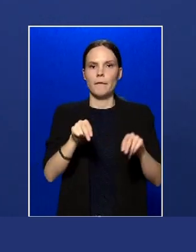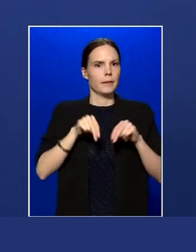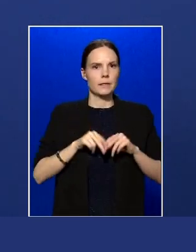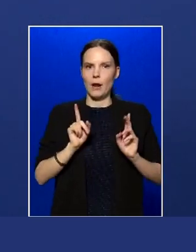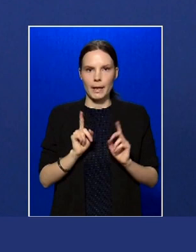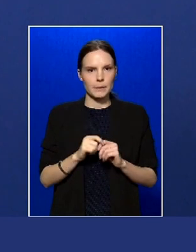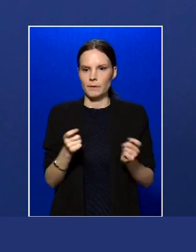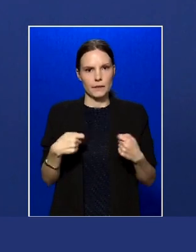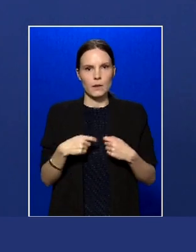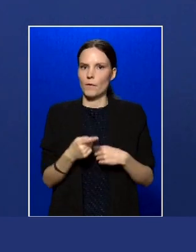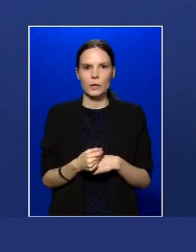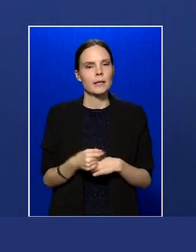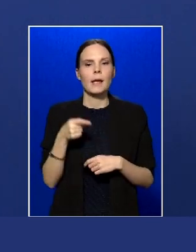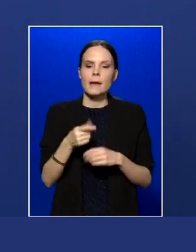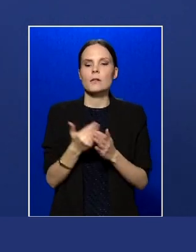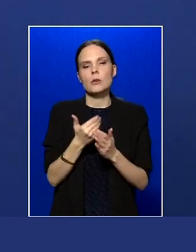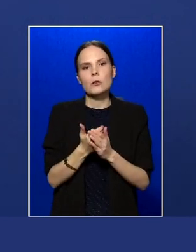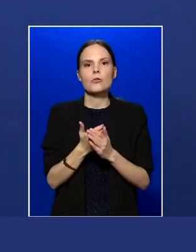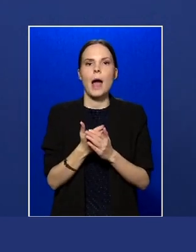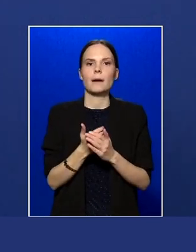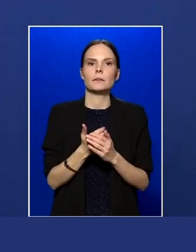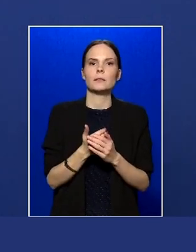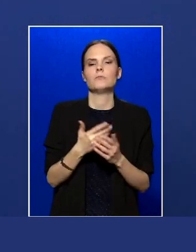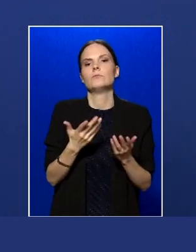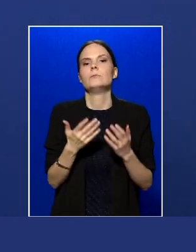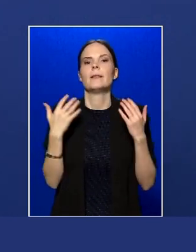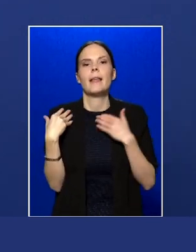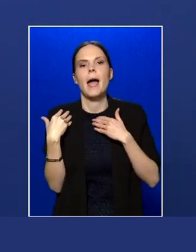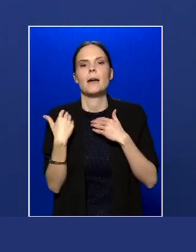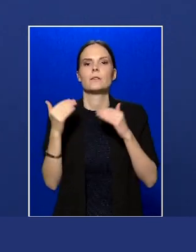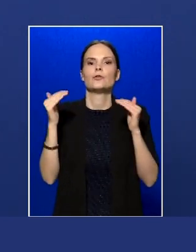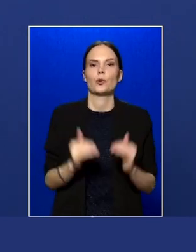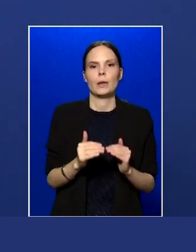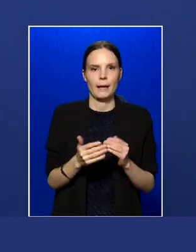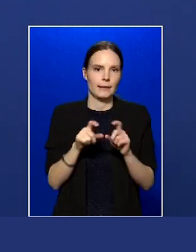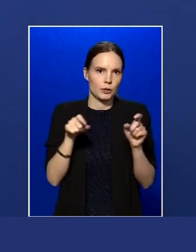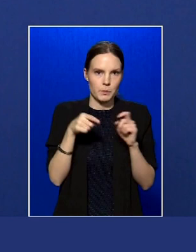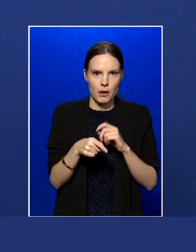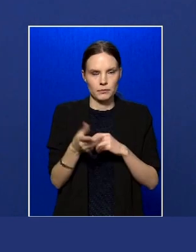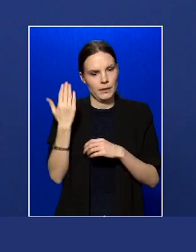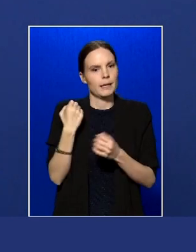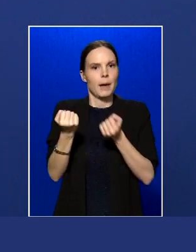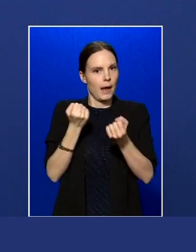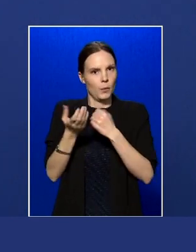megállapodástól. Ez is a gazdaság terhének a csökkentését szolgálja, ahogy egyébként annak idején a megállapodásunkban is ez szerepel.